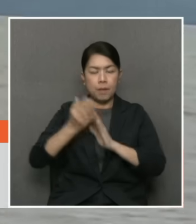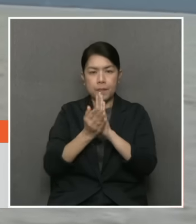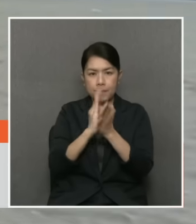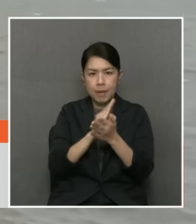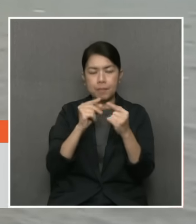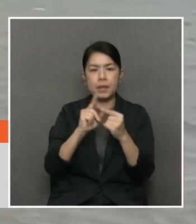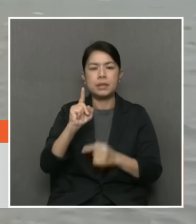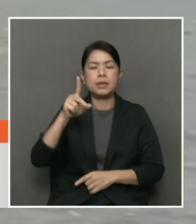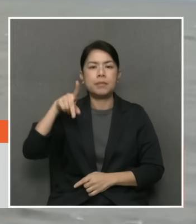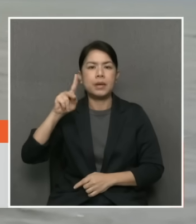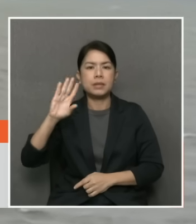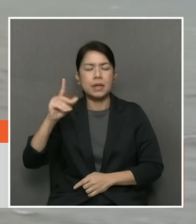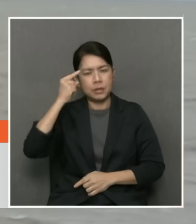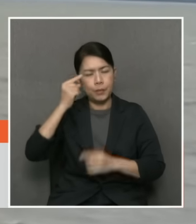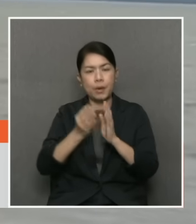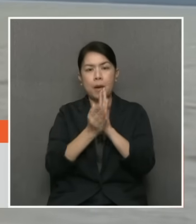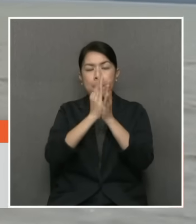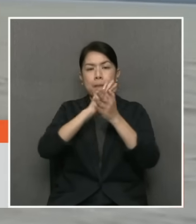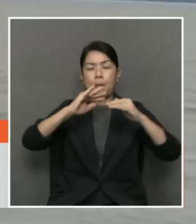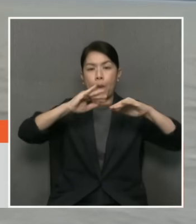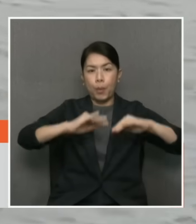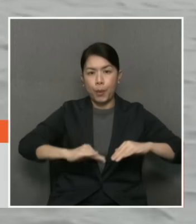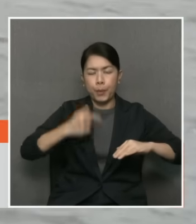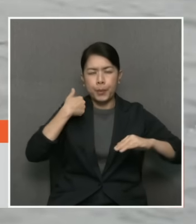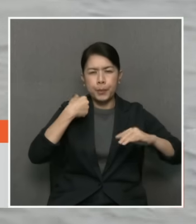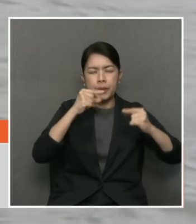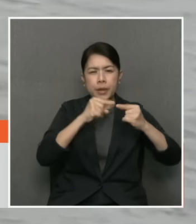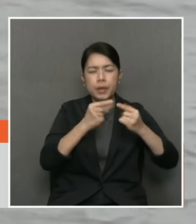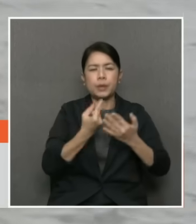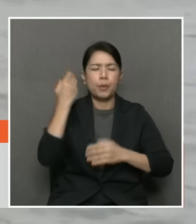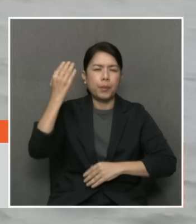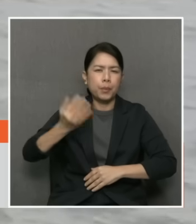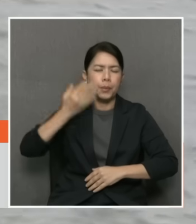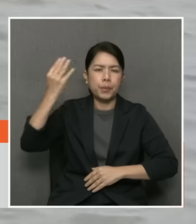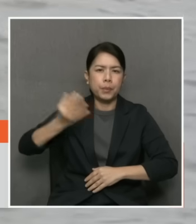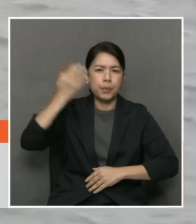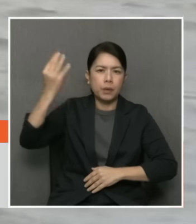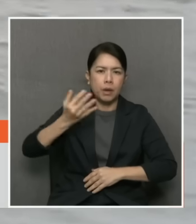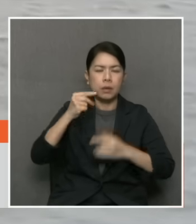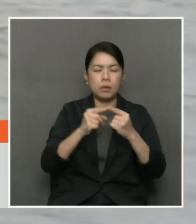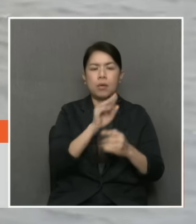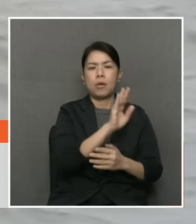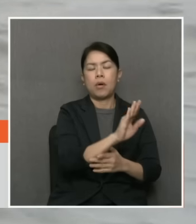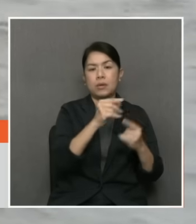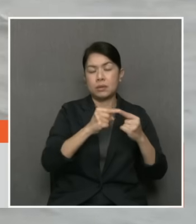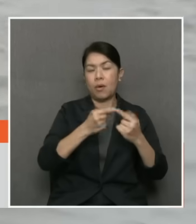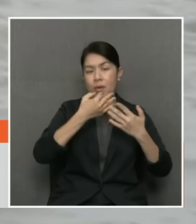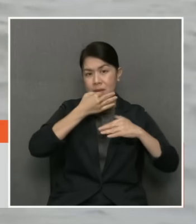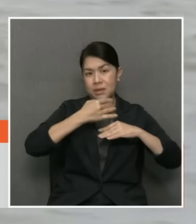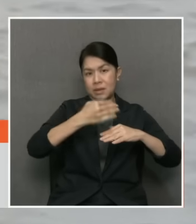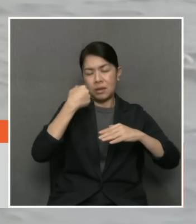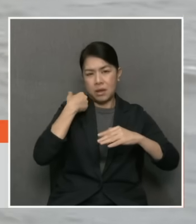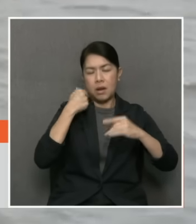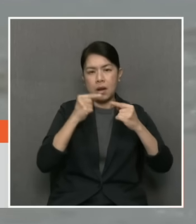แล้วคาดว่าจะอ่อนกำลังลงเป็นหย่อมความกดอากาศต่ำกำลังแรงบริเวณชายฝั่งตอนกลางของญี่ปุ่นในระยะต่อ